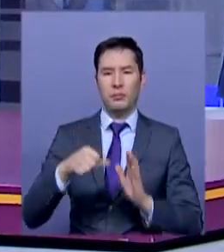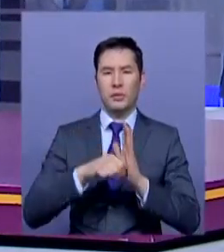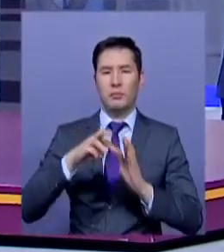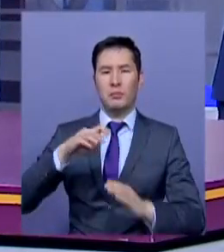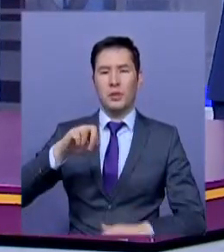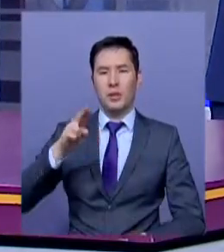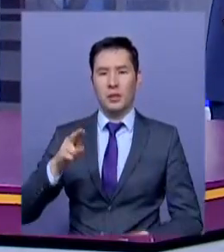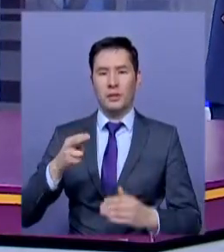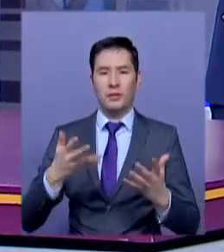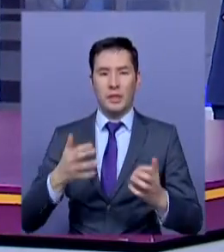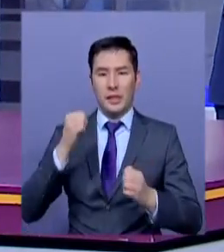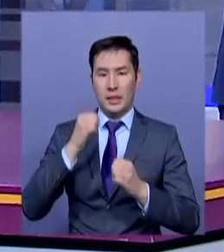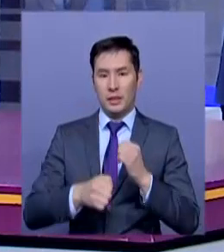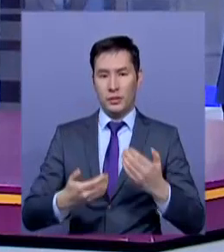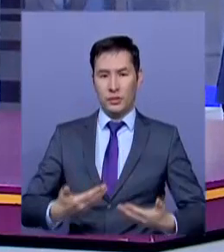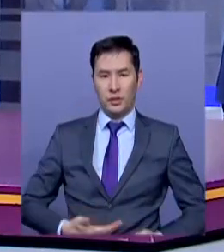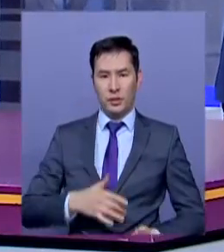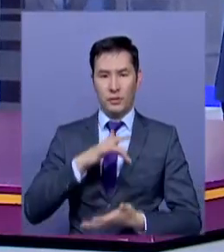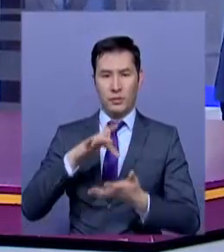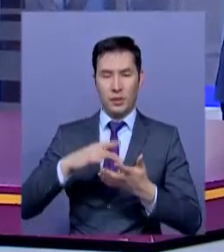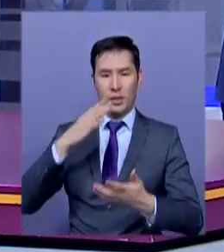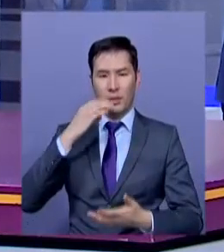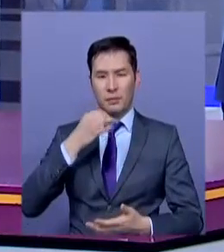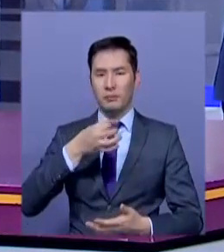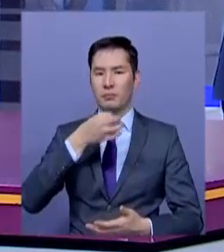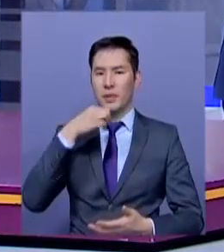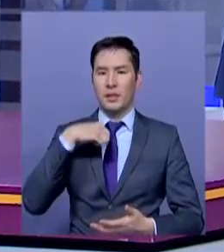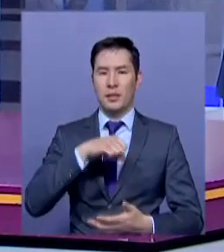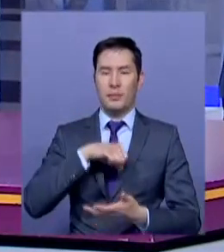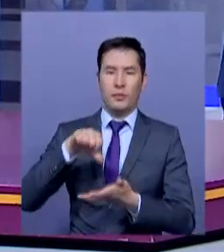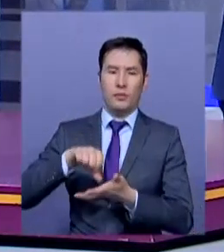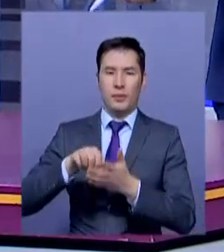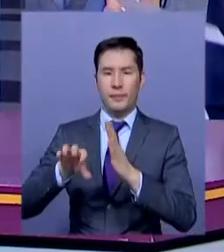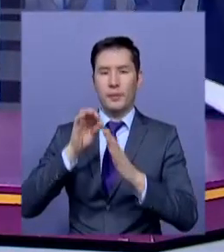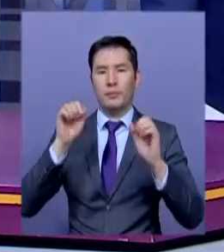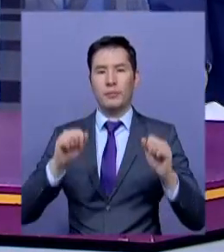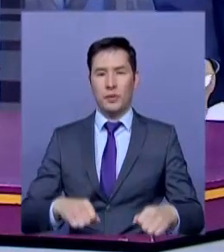әр тұрғын өз ойын жүзеге асырып, ауласын көркейтуге үлес қосалады.